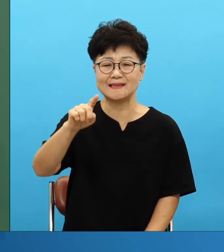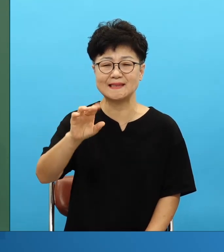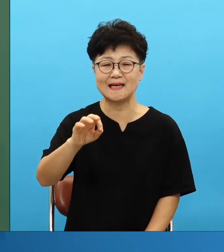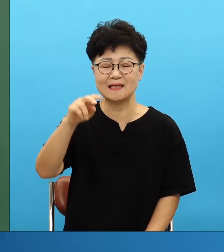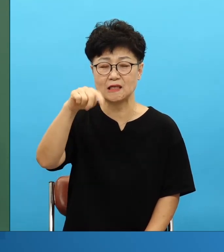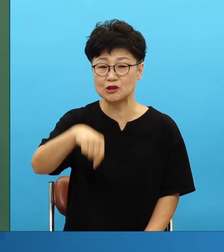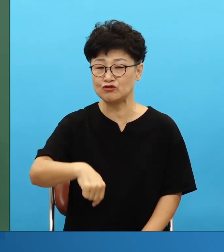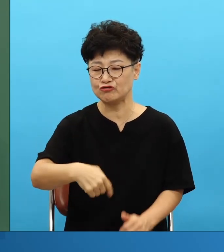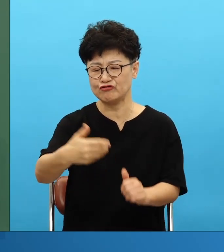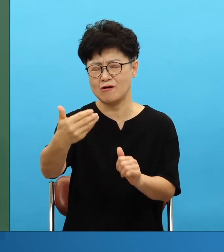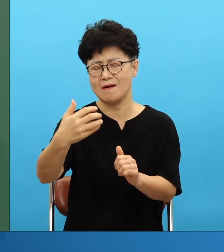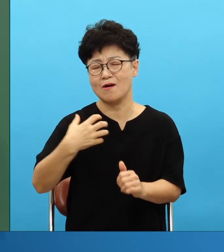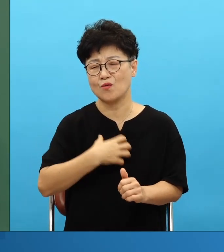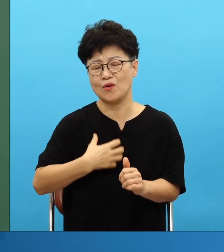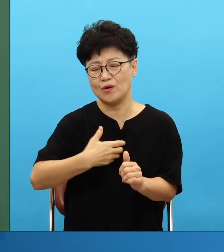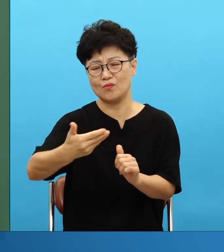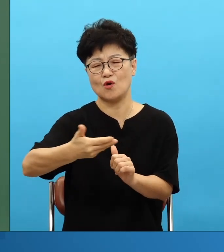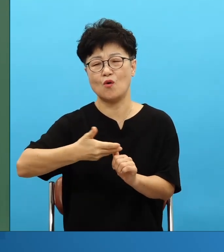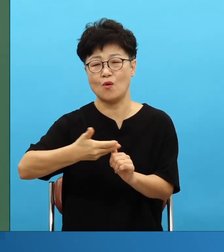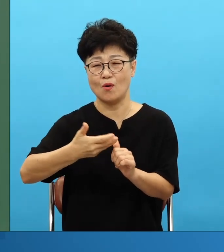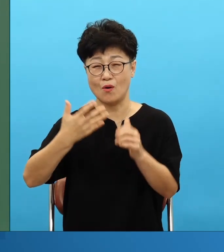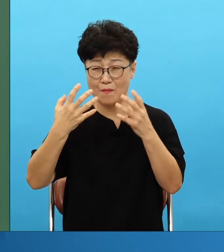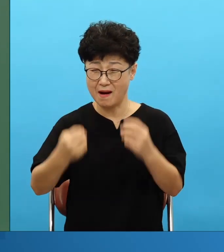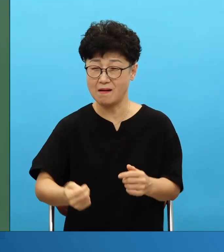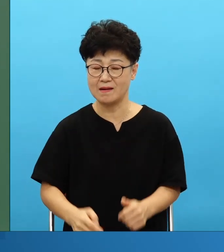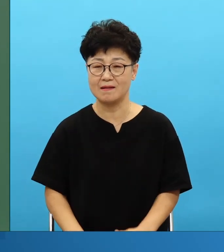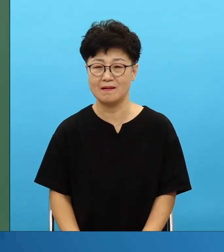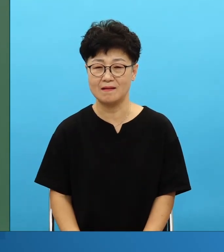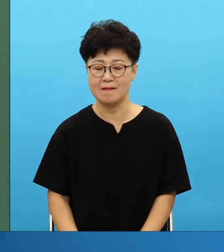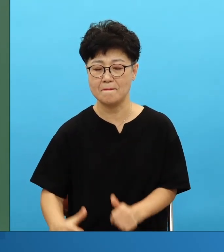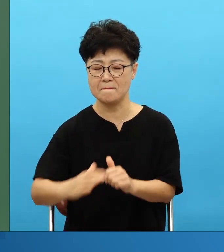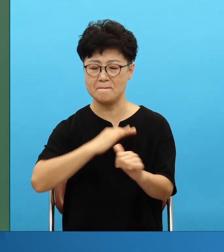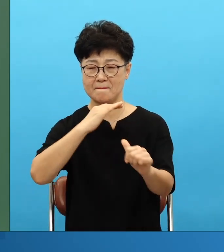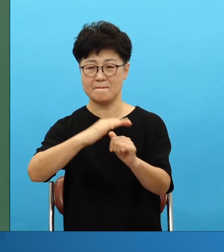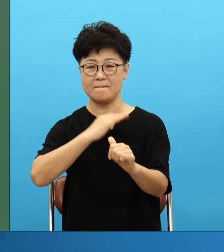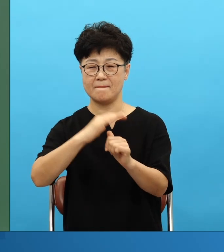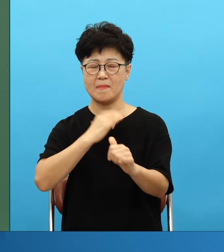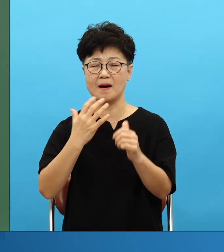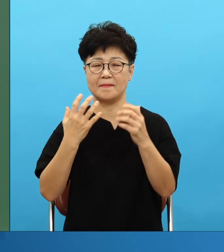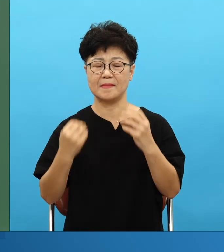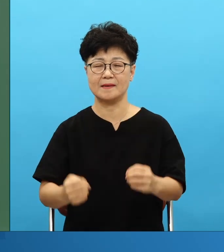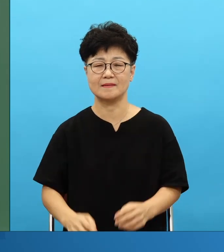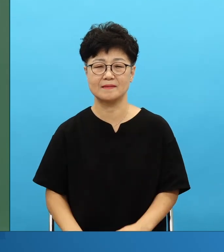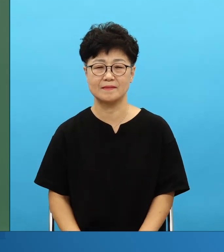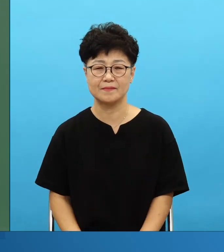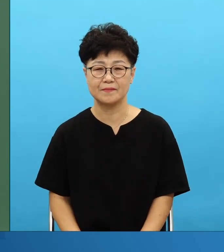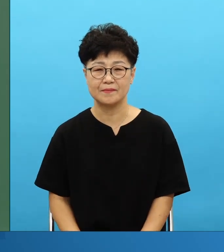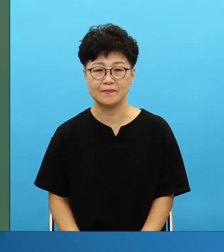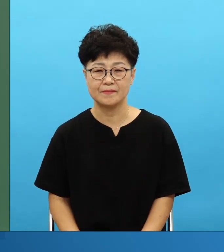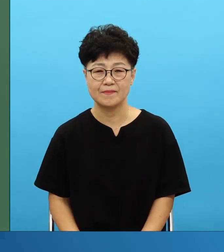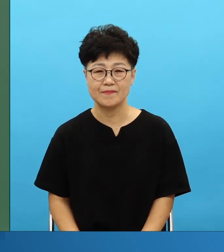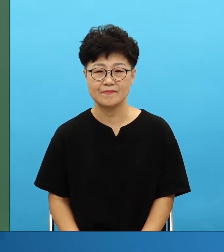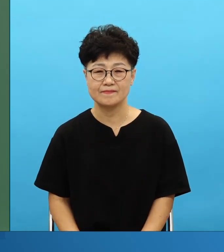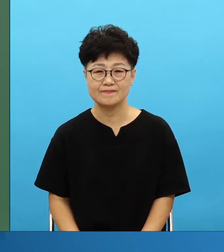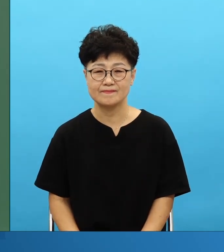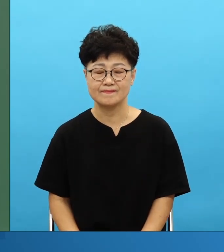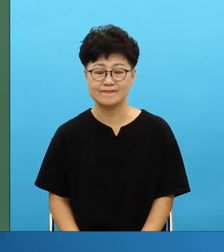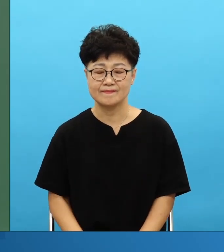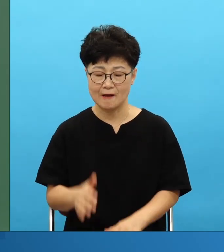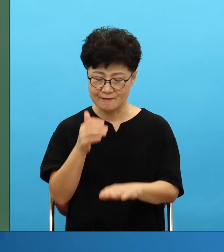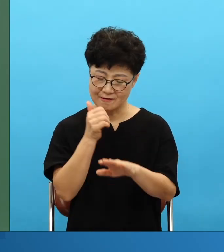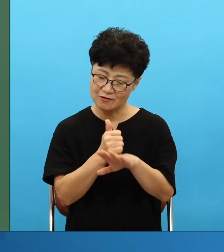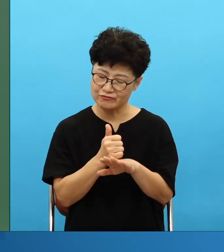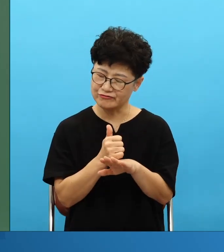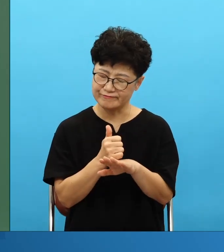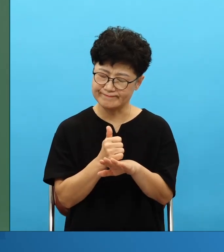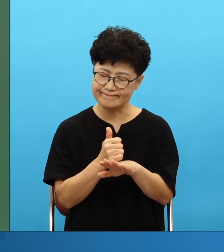죽이려고 들더라니까요. That he actually looked as if he wanted to kill me. 그랬구나. I said, oh, that's what it is. 그래서 일단 스톱을 해야 돼요. And so I put a stop